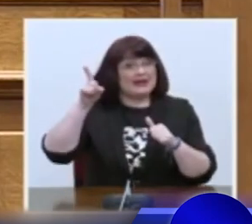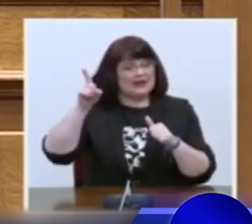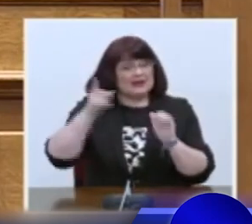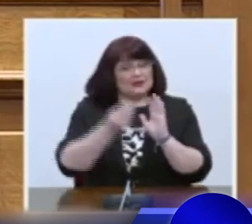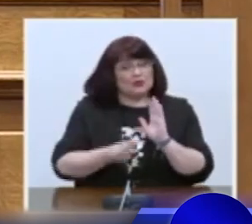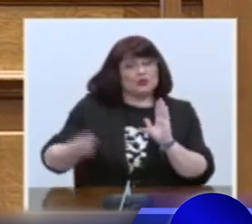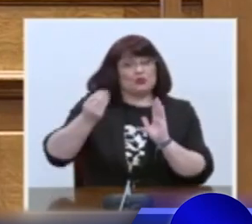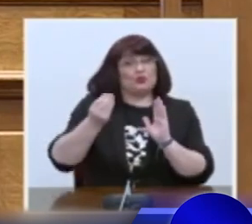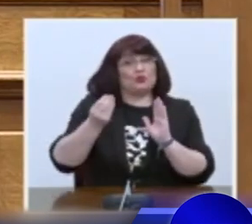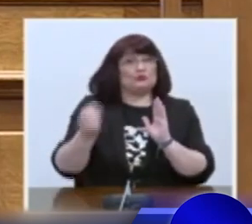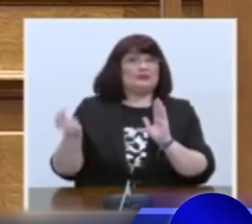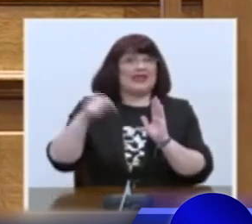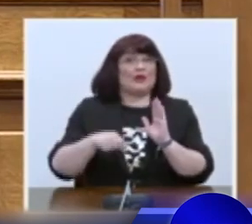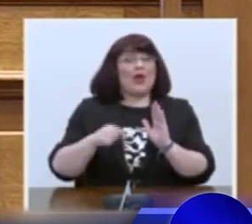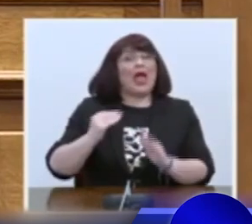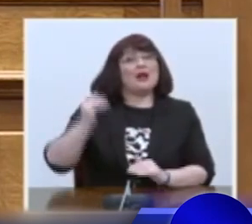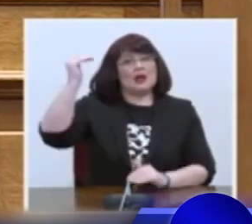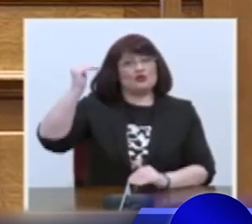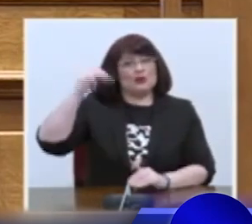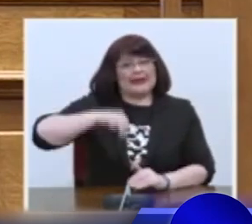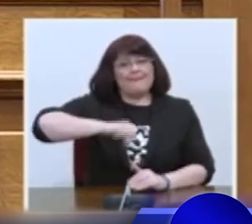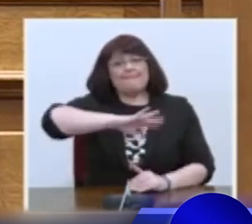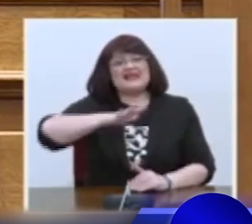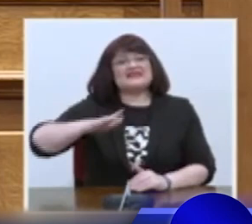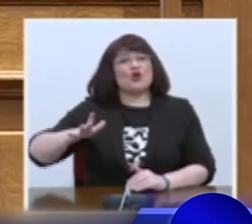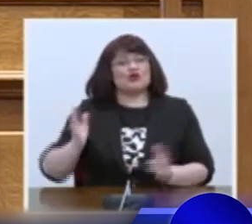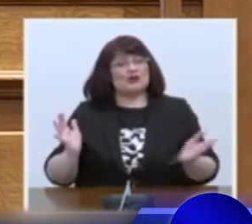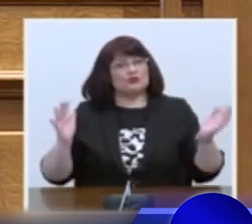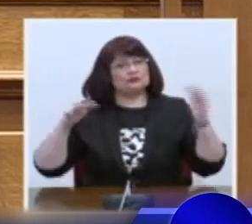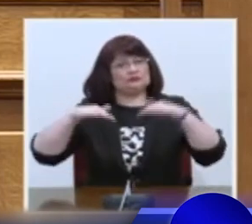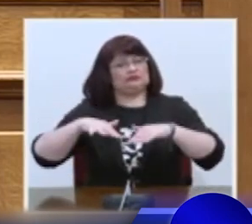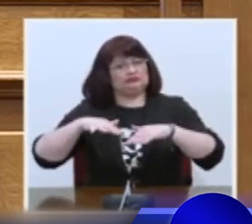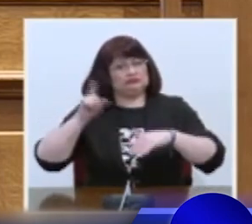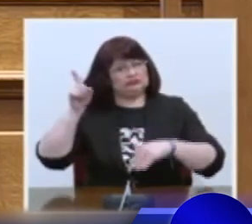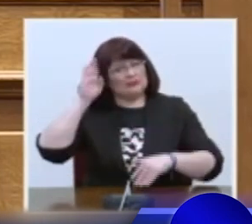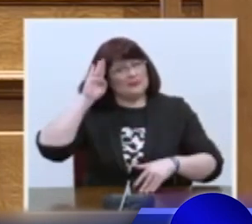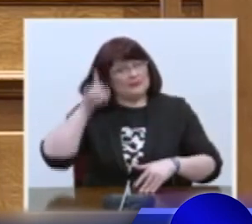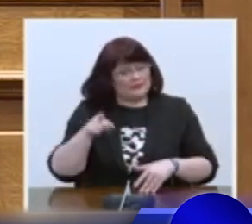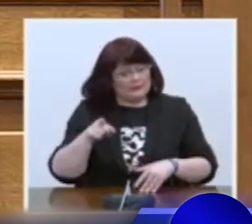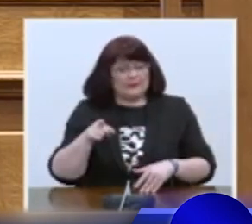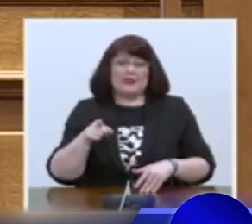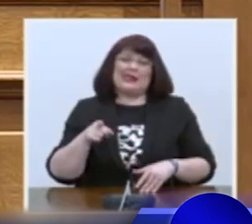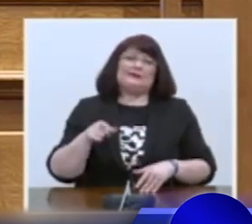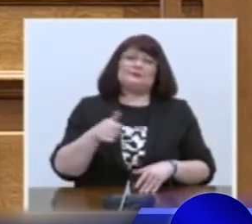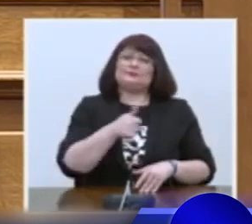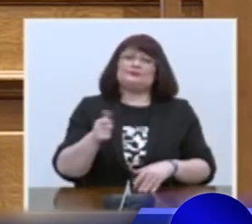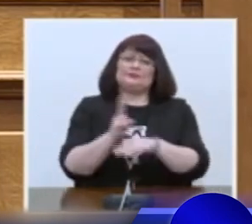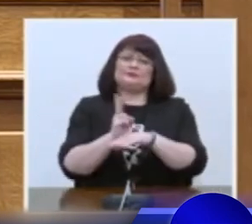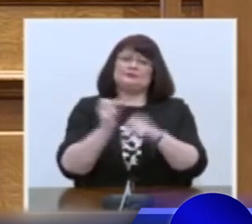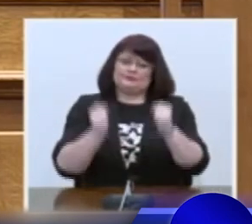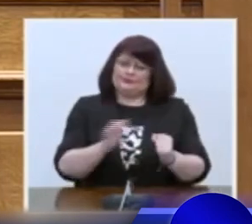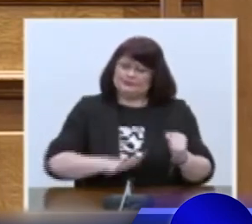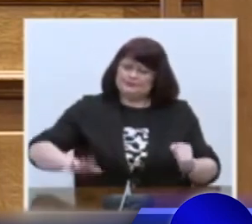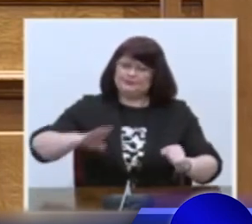συνομιλητής των ΗΠΑ στην περιοχή. Όπως εξήγησε ο Κυριάκος Μητσοτάκης, πρώτον, η συμφωνία αυτή είναι σημαντική διότι περιλαμβάνει τη